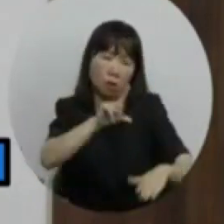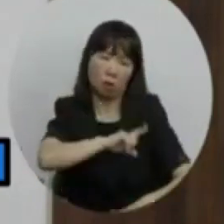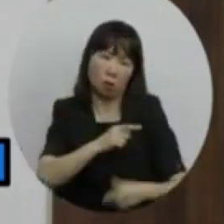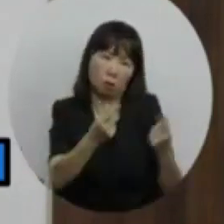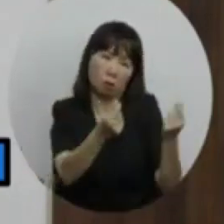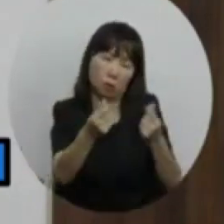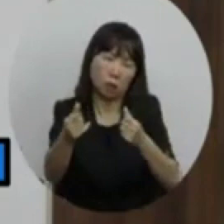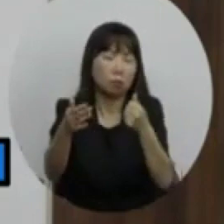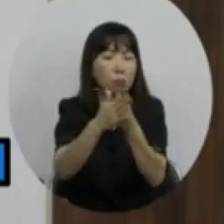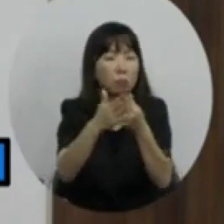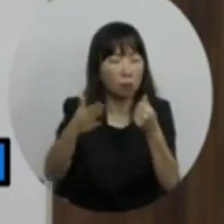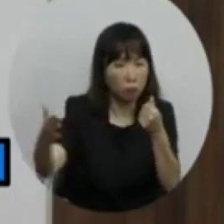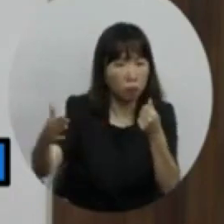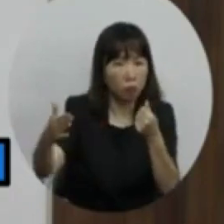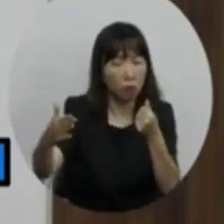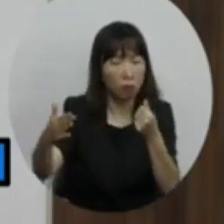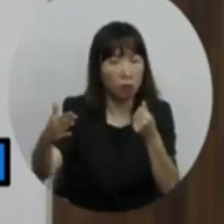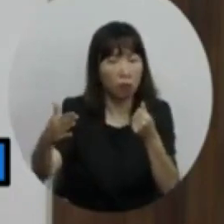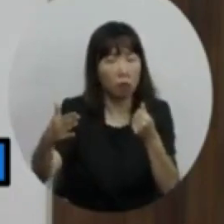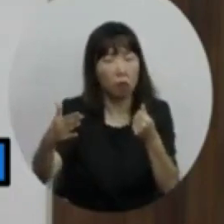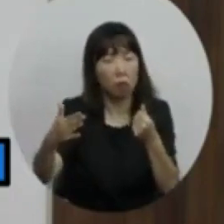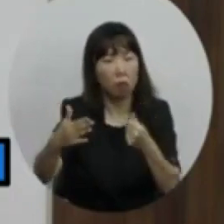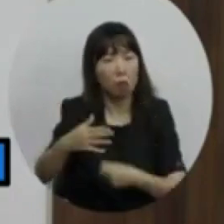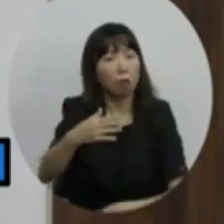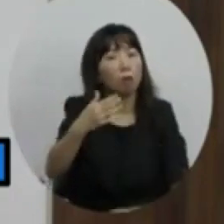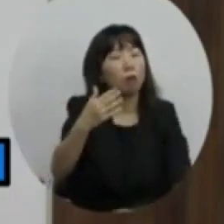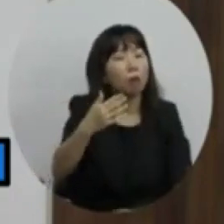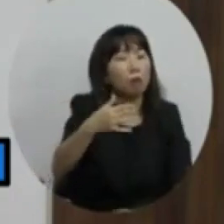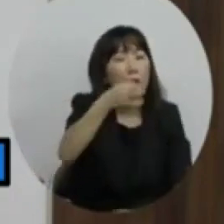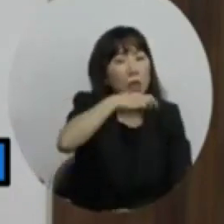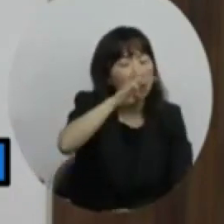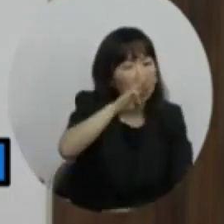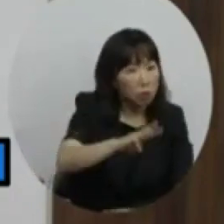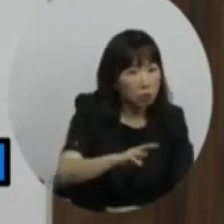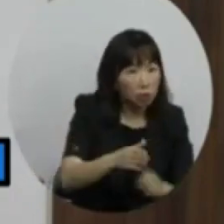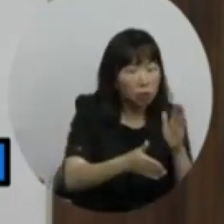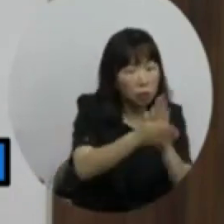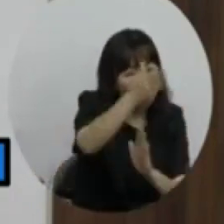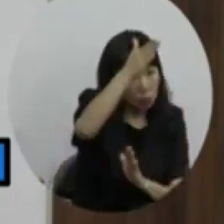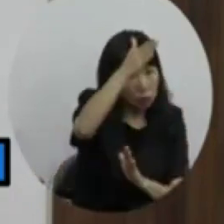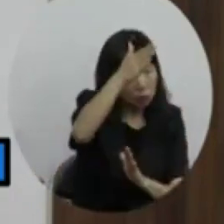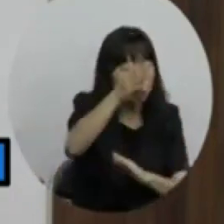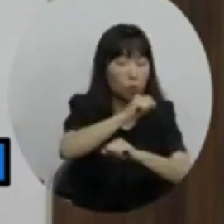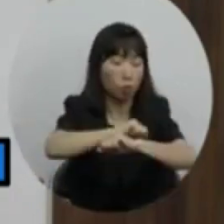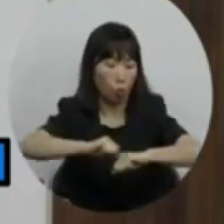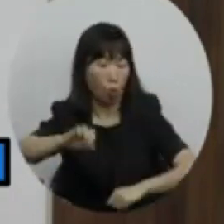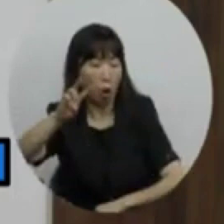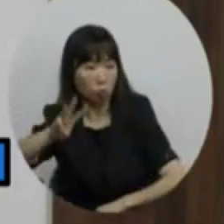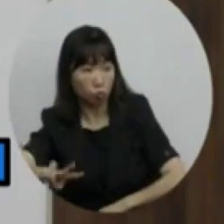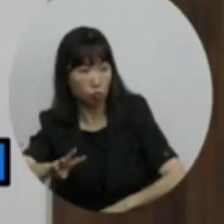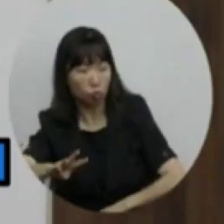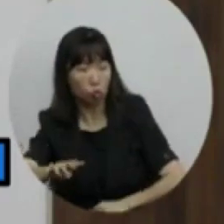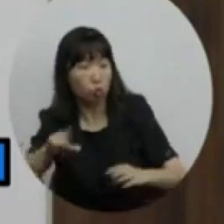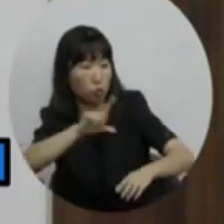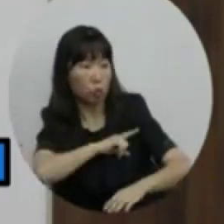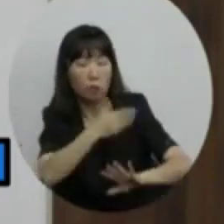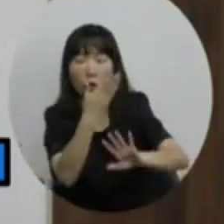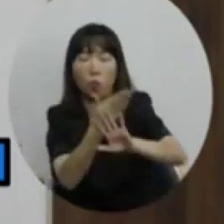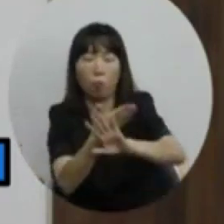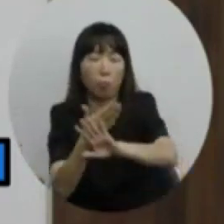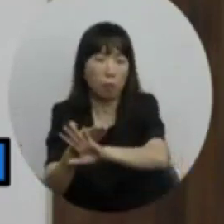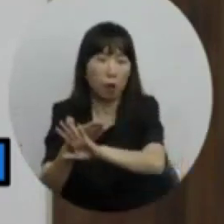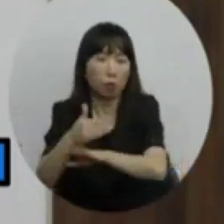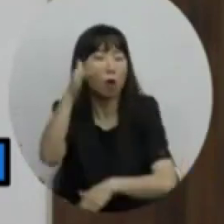위해 타시군 이천이나 이천은 시는 관광과 광주시는 문화관광과는 다르게 기존